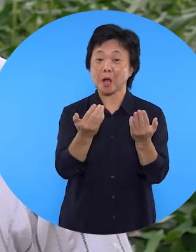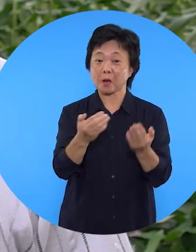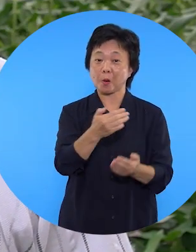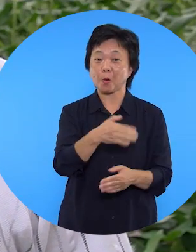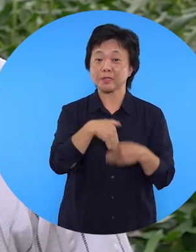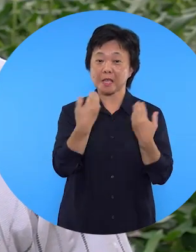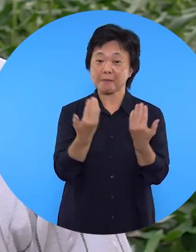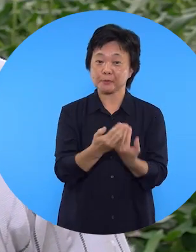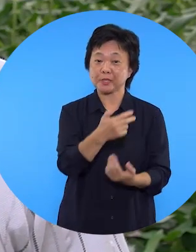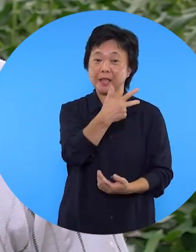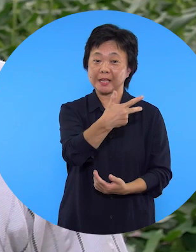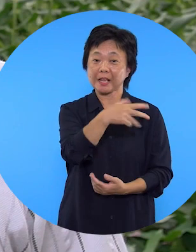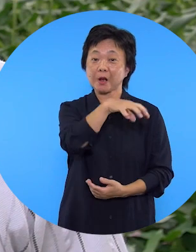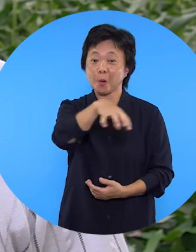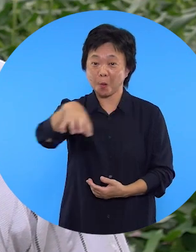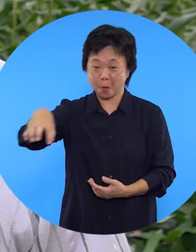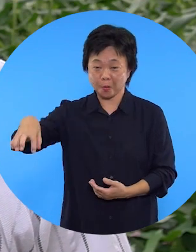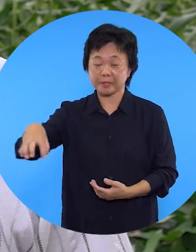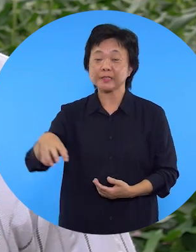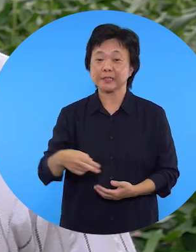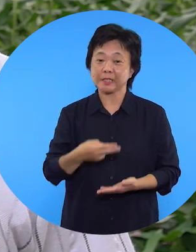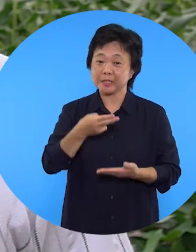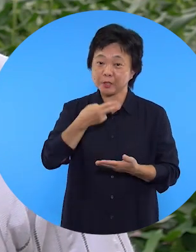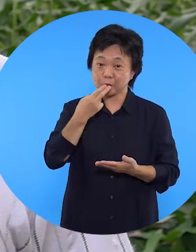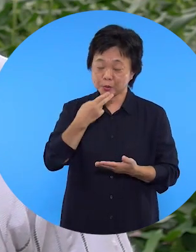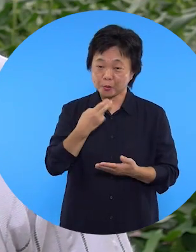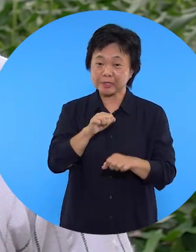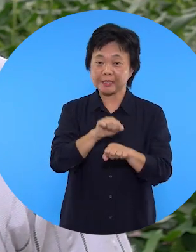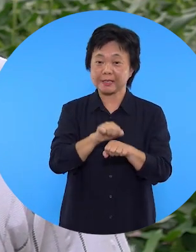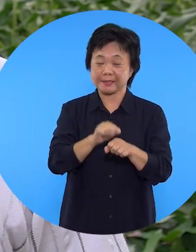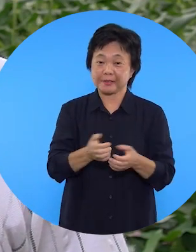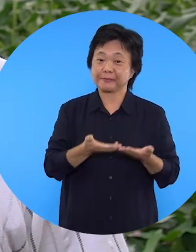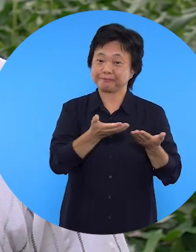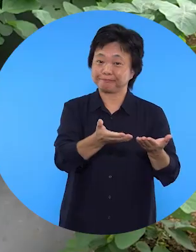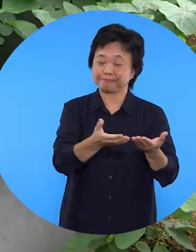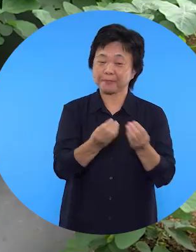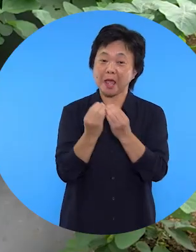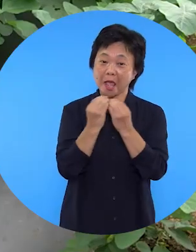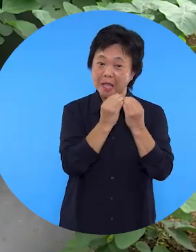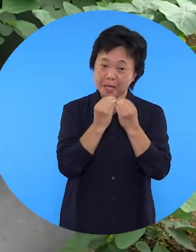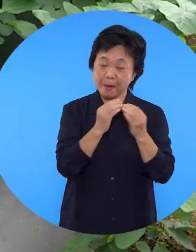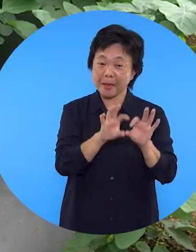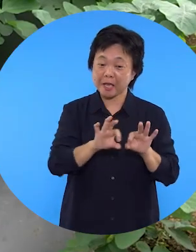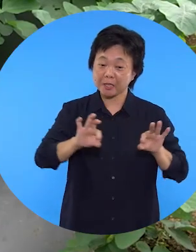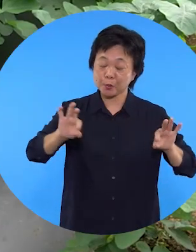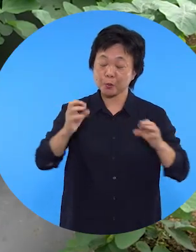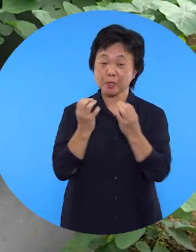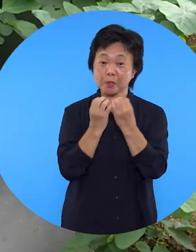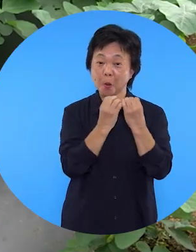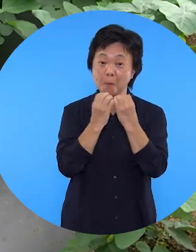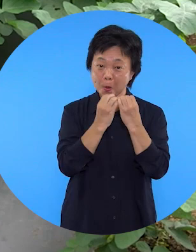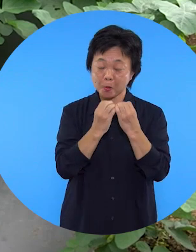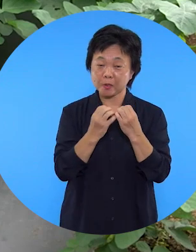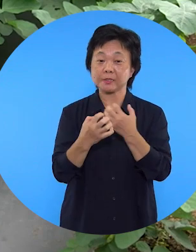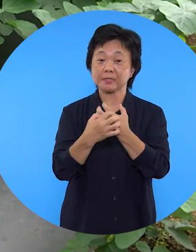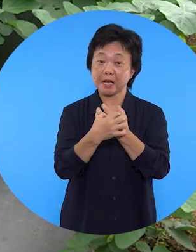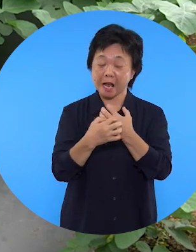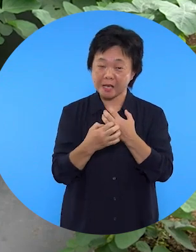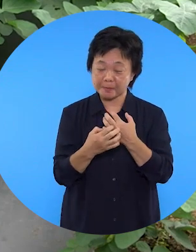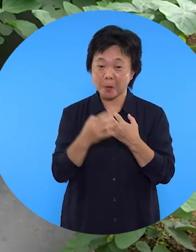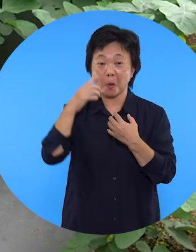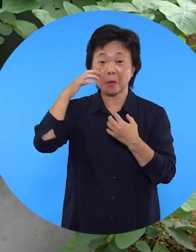学校全部で7個ぐらいの学校におしゃべております枝豆キュウリトウモロコシそれから